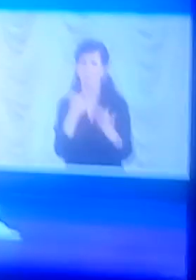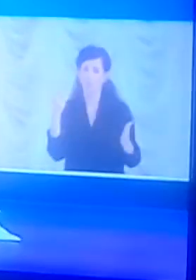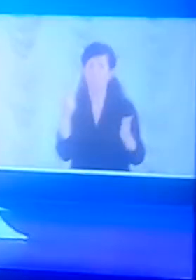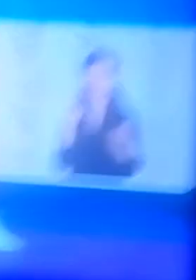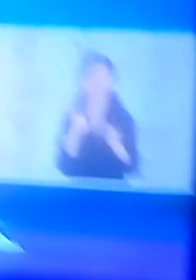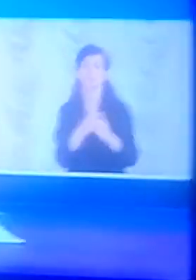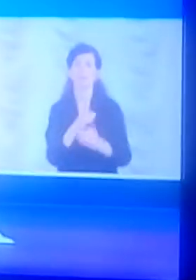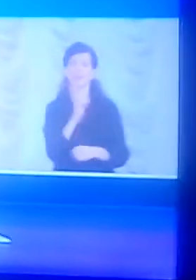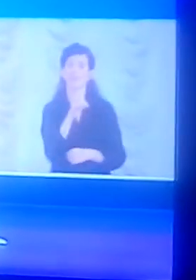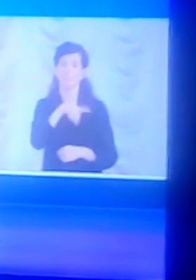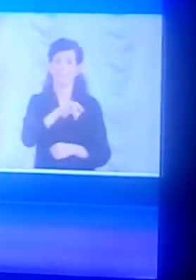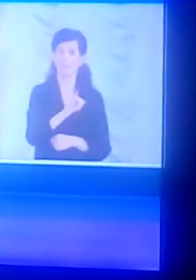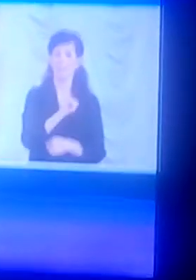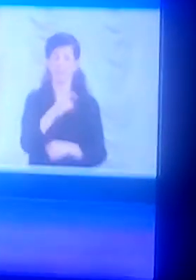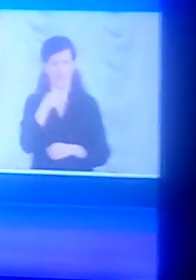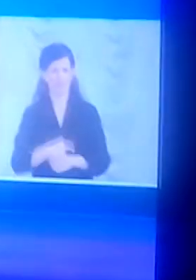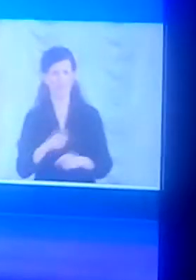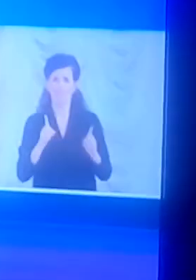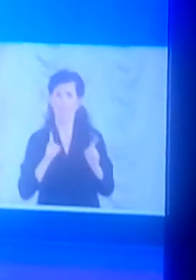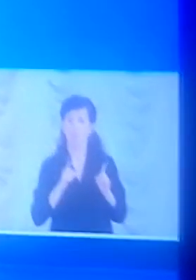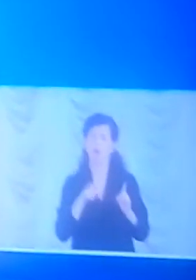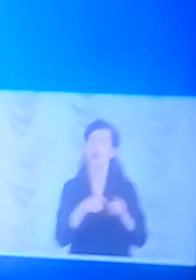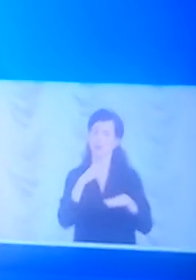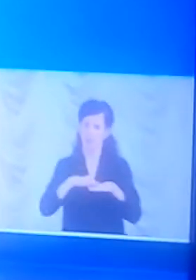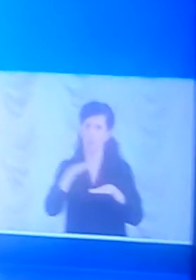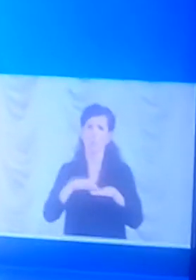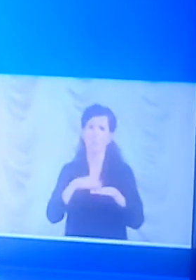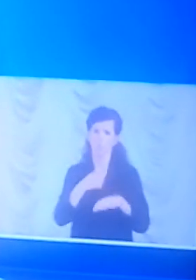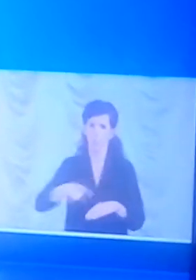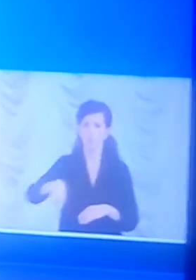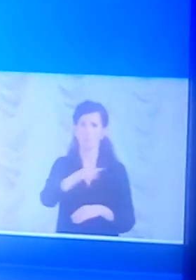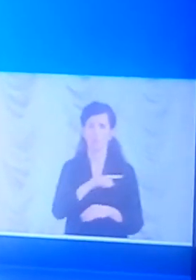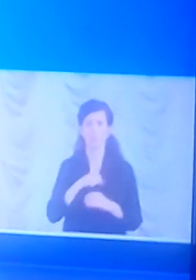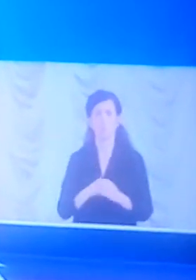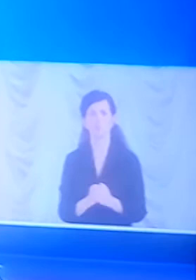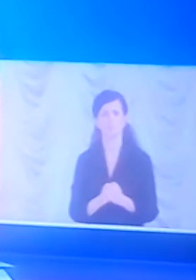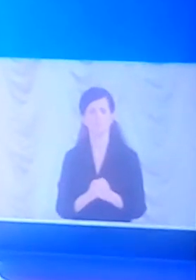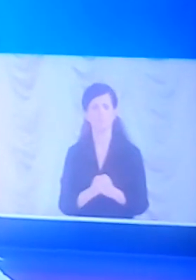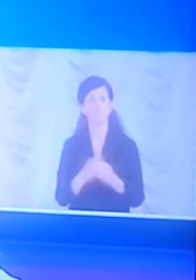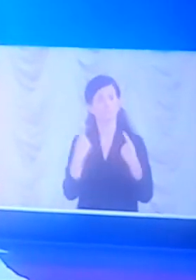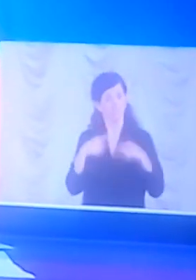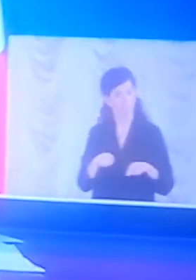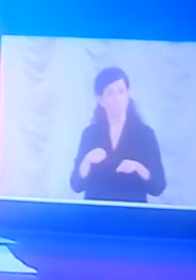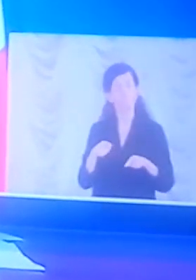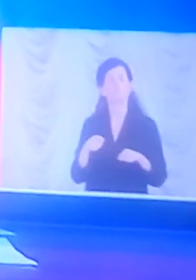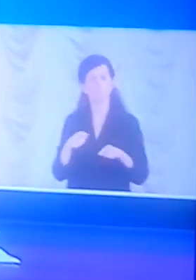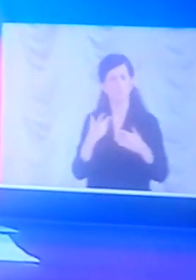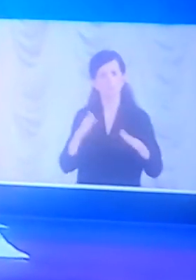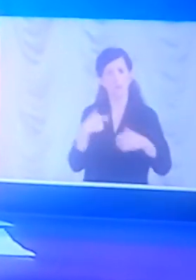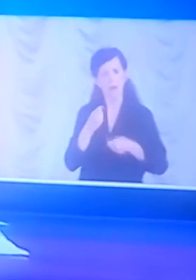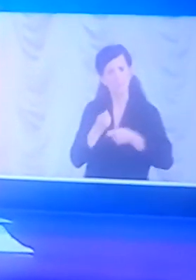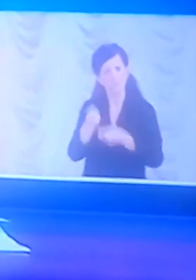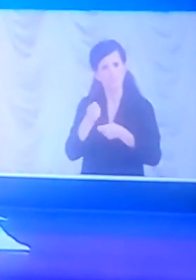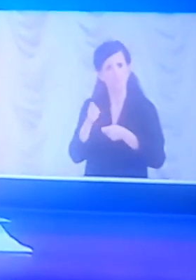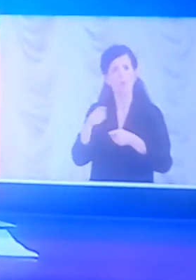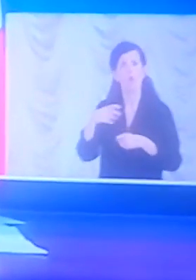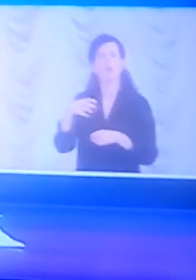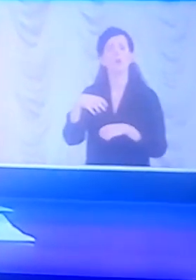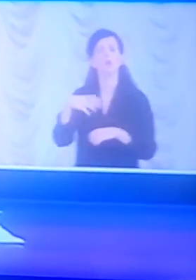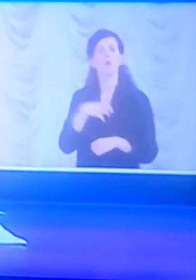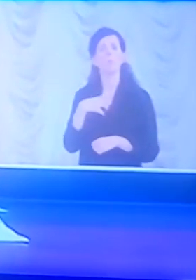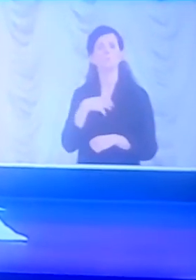di protezione individuale. A questo fine abbiamo già sollecitato il commissario Arcuri, il quale